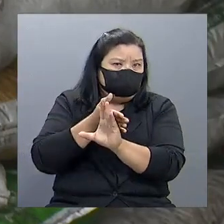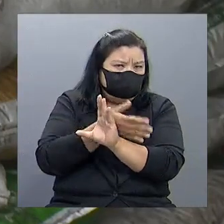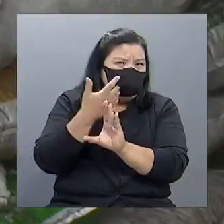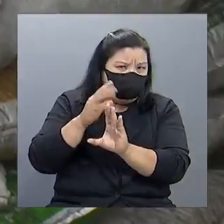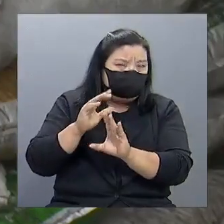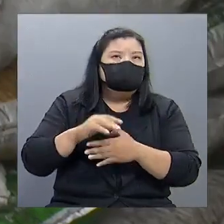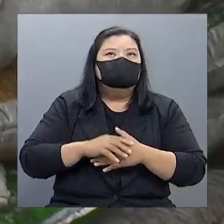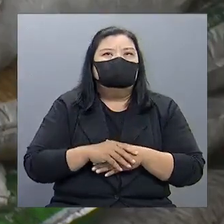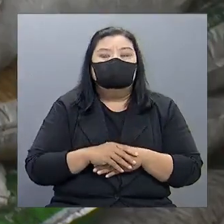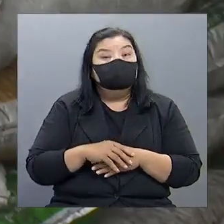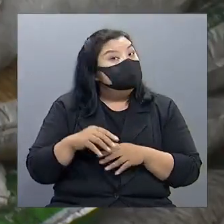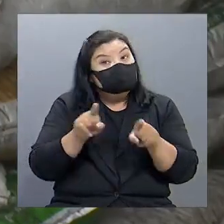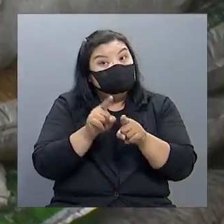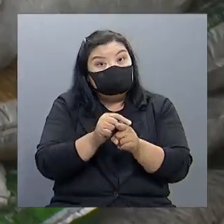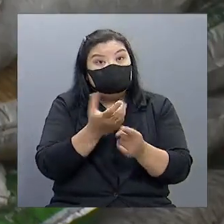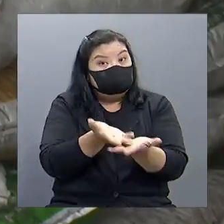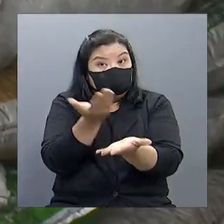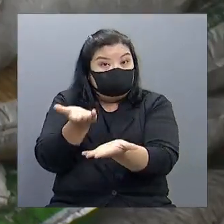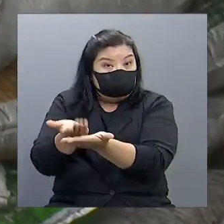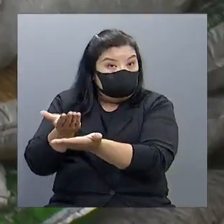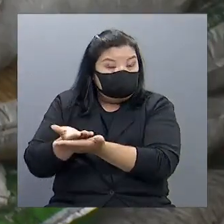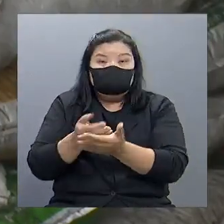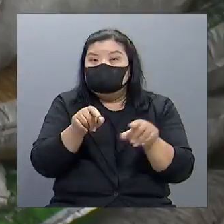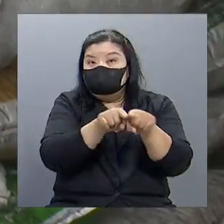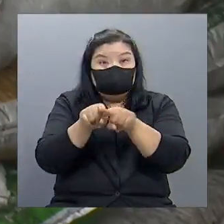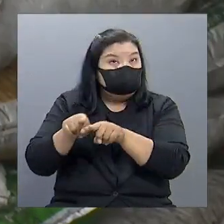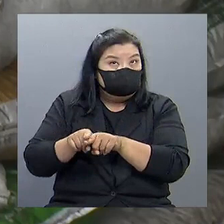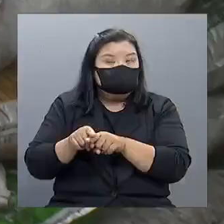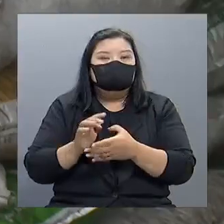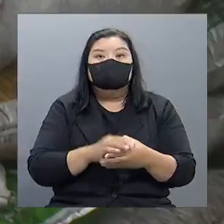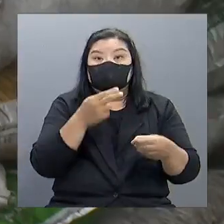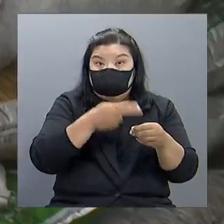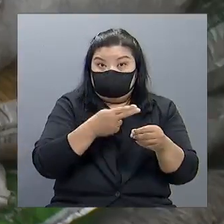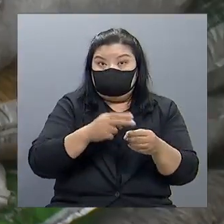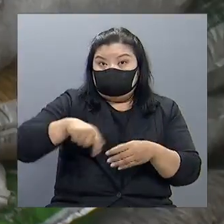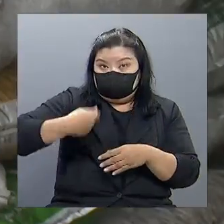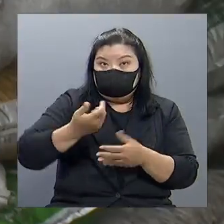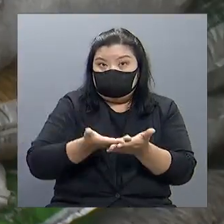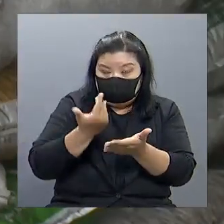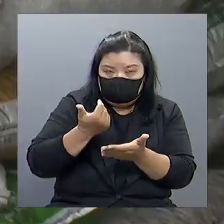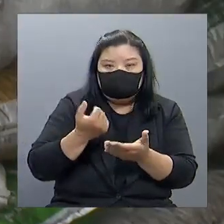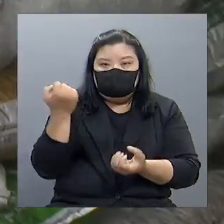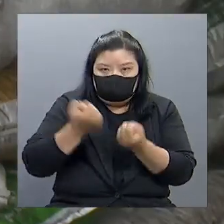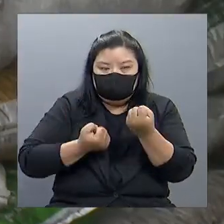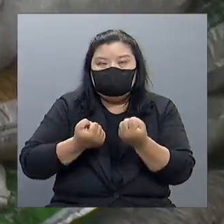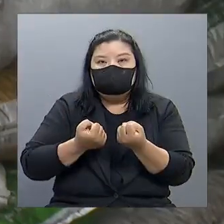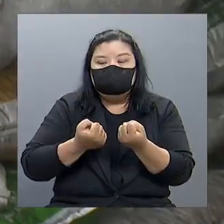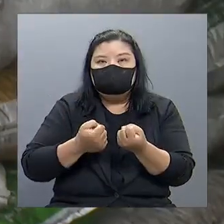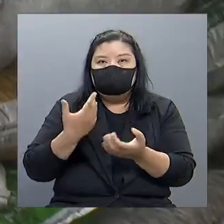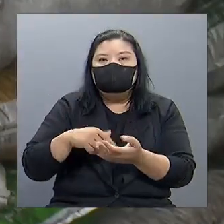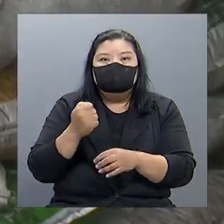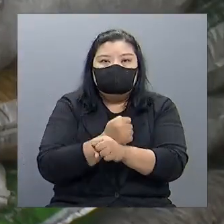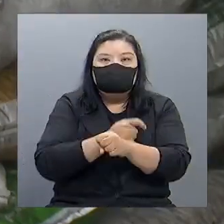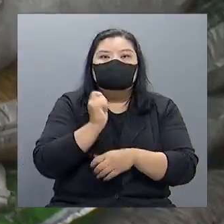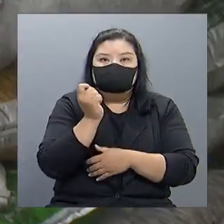ทุกตัวค่ะทุกตัวมันขึ้นทั้งคือพอค่าน้ํามันมันขึ้นค่าขนส่งขึ้นทุกอย่างมันขึ้นตามแล้วค่ะ